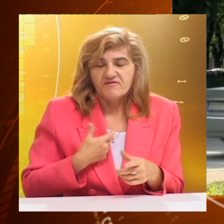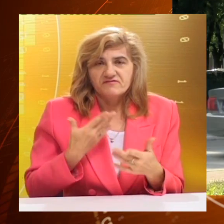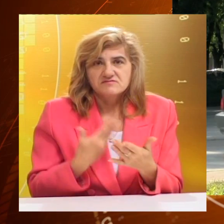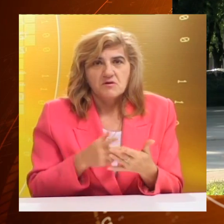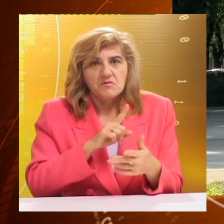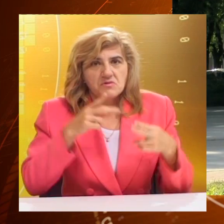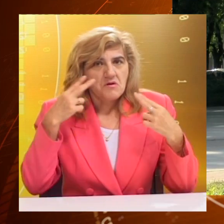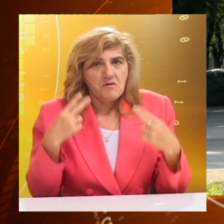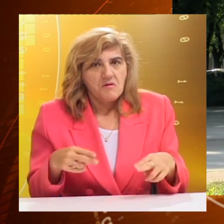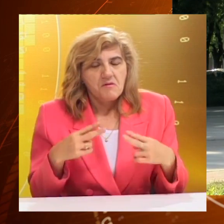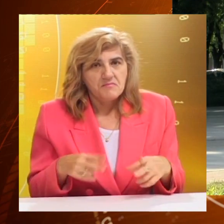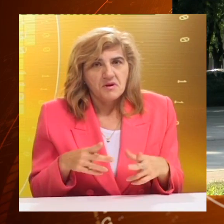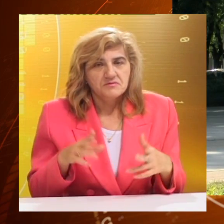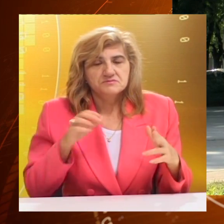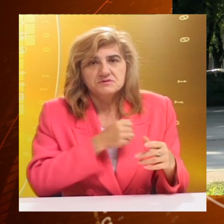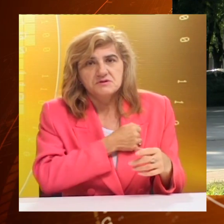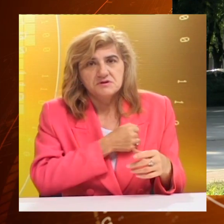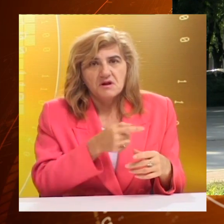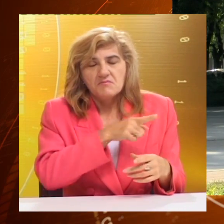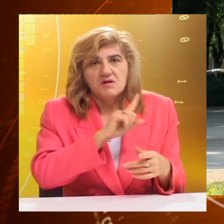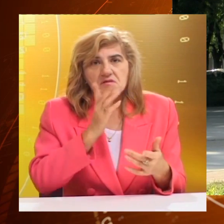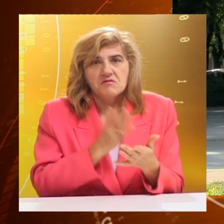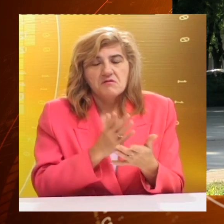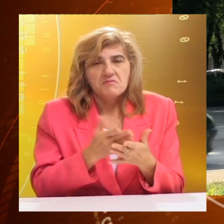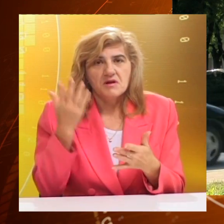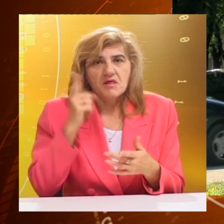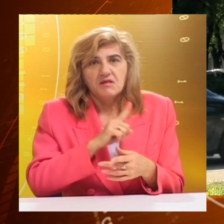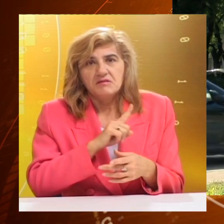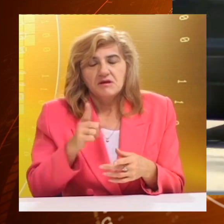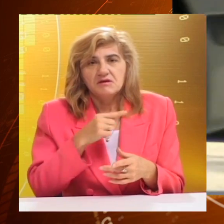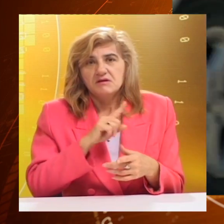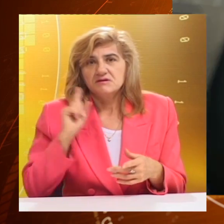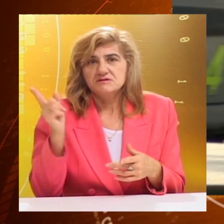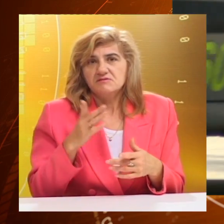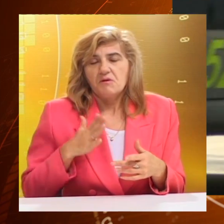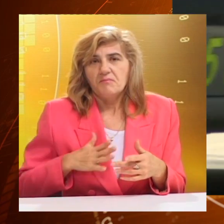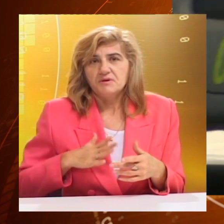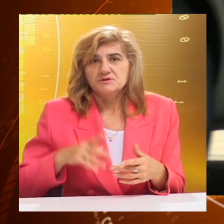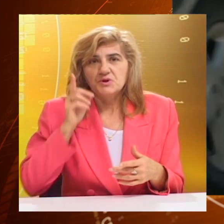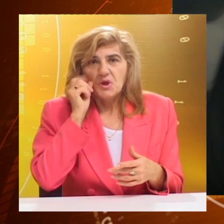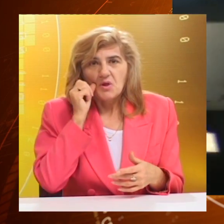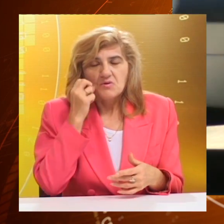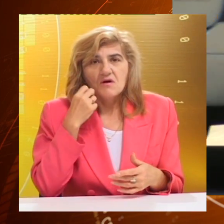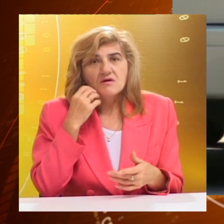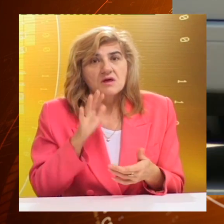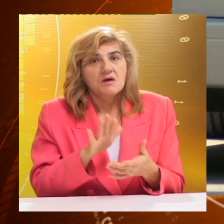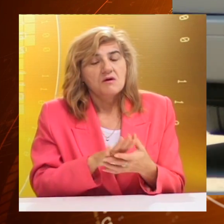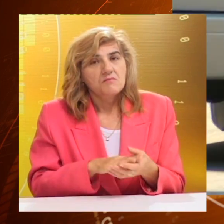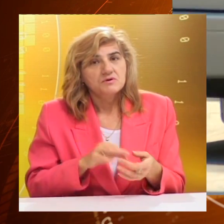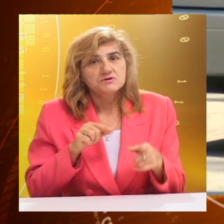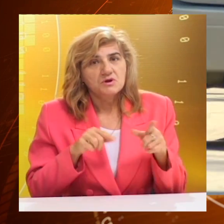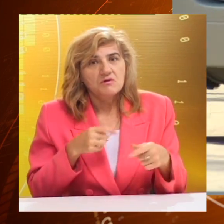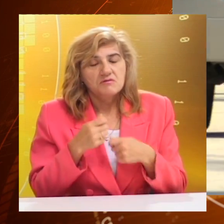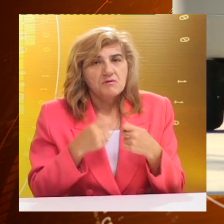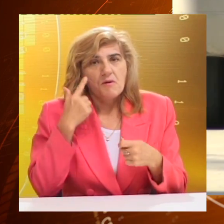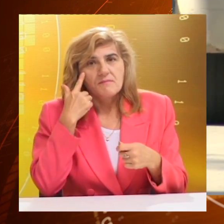vožnji. Kaže kako se ne plaši eventualnih neprijatnosti, te da ih nikada nije doživjela i da su svi njeni putnici pristojni i dobri. Kada je počela